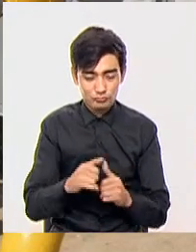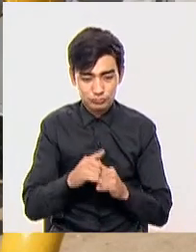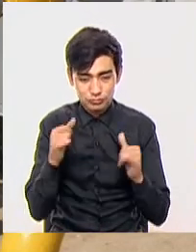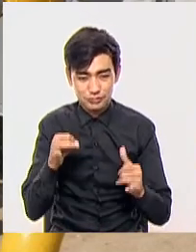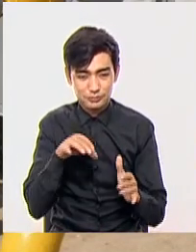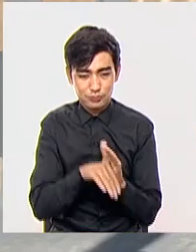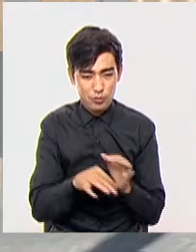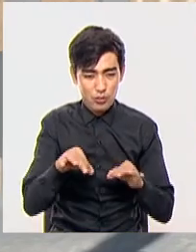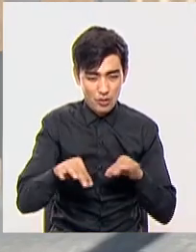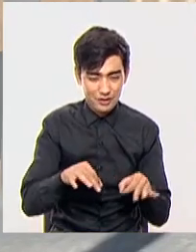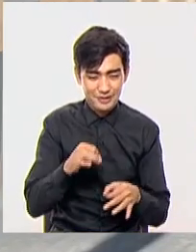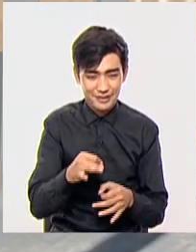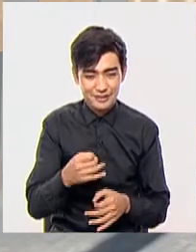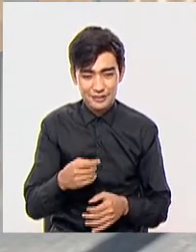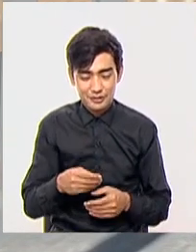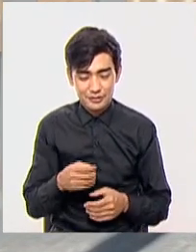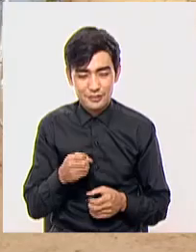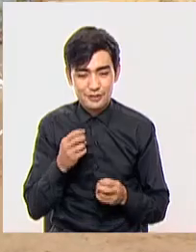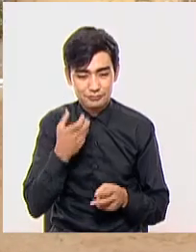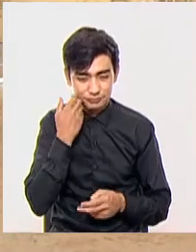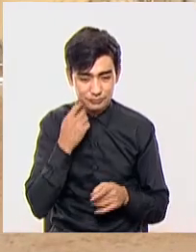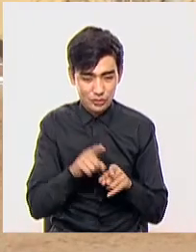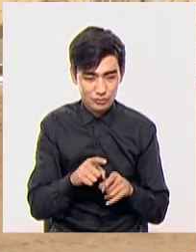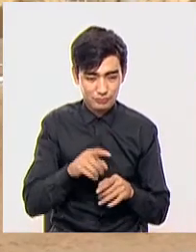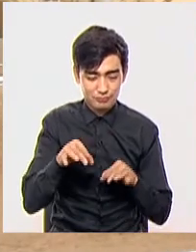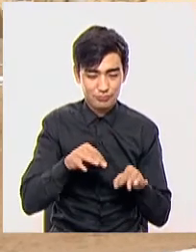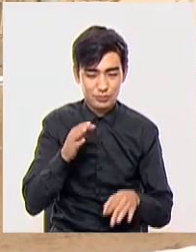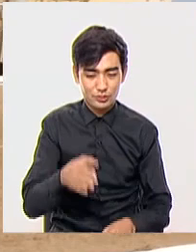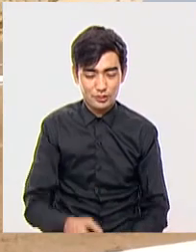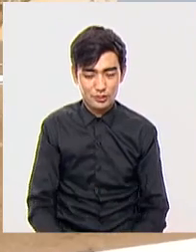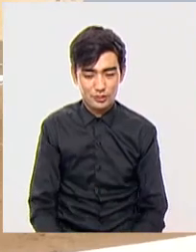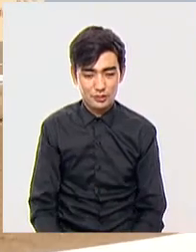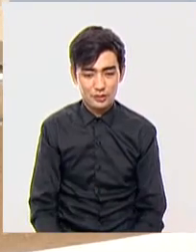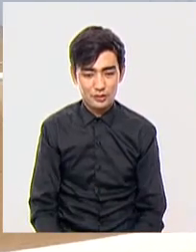и вхождения в проекты недропользования. Динара Нургалиева, Дидар Елеуов, Информбюро, Астана.